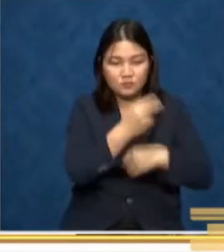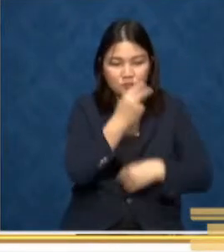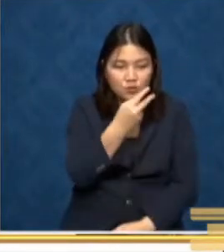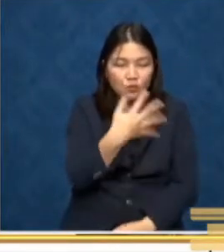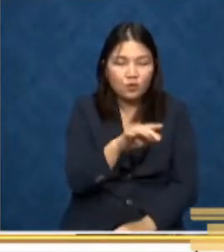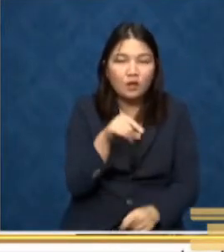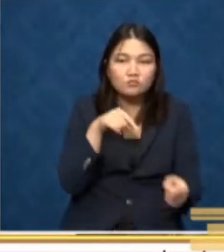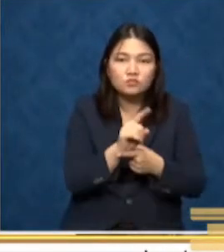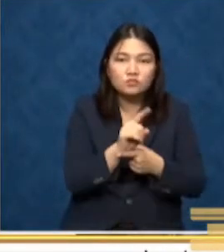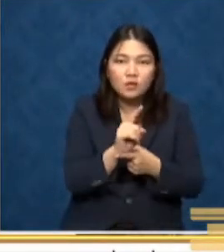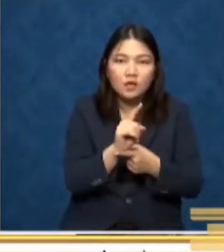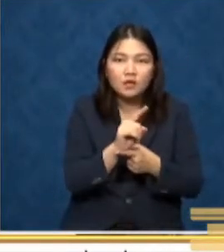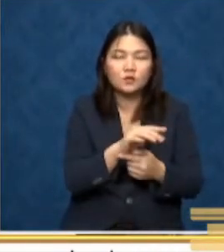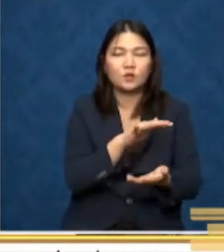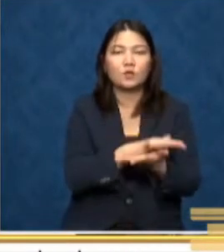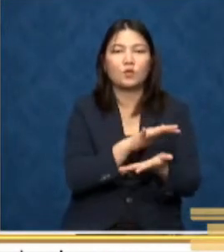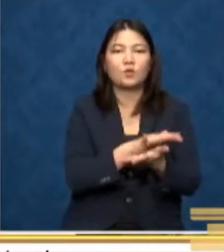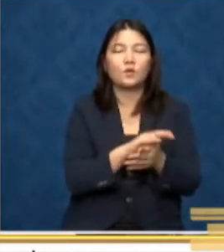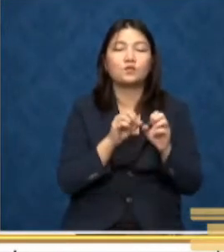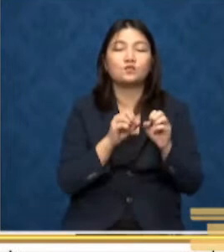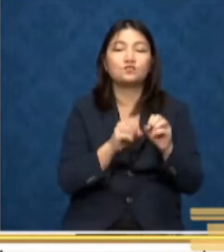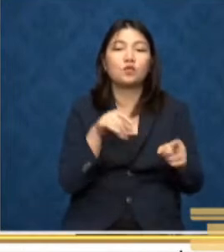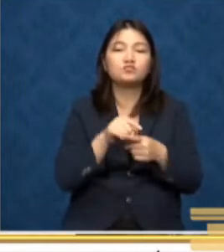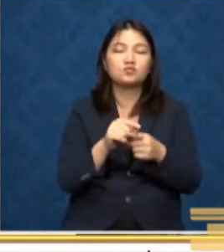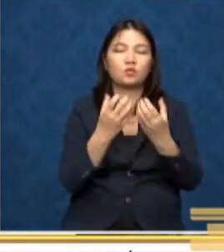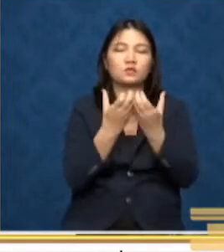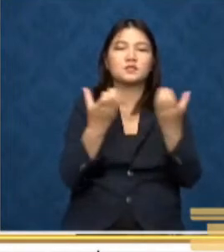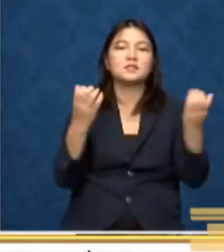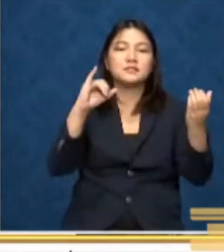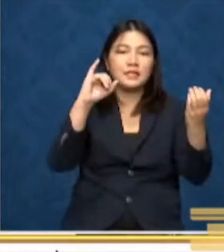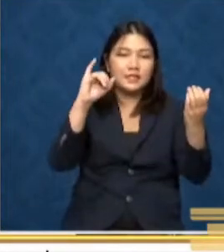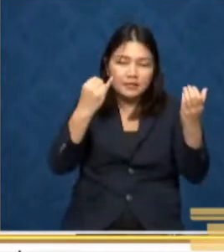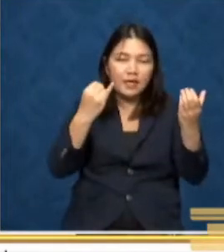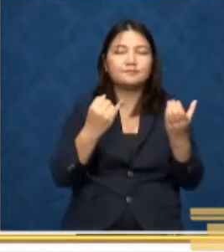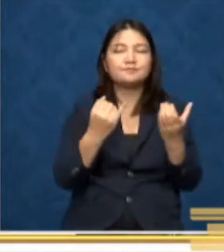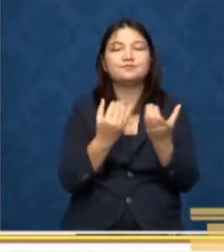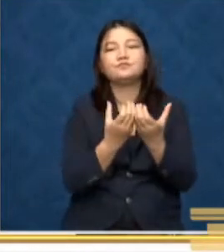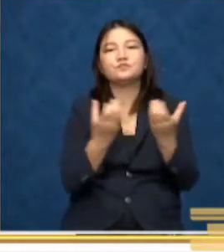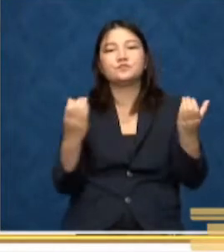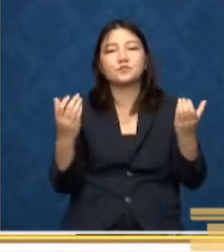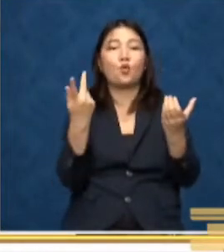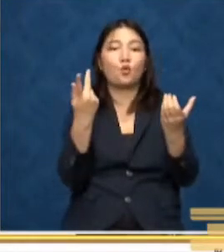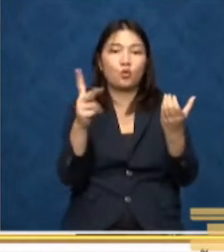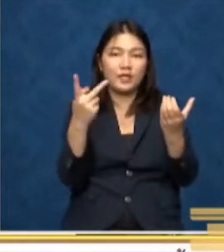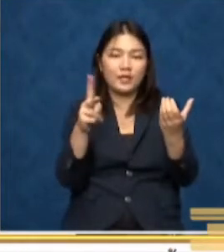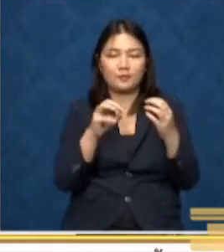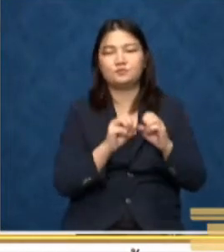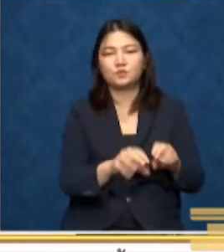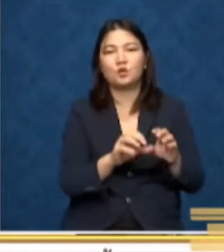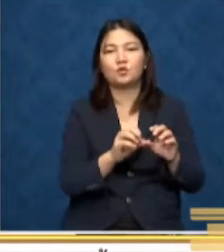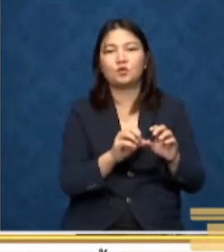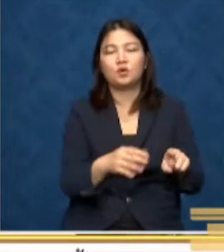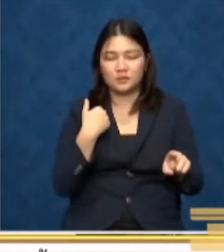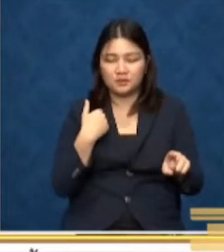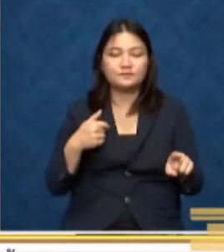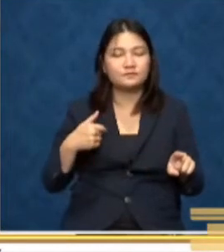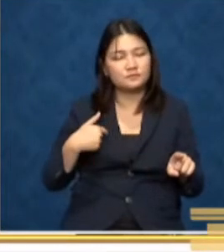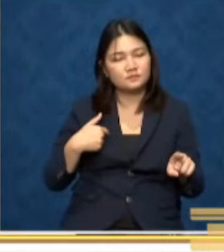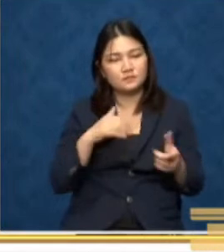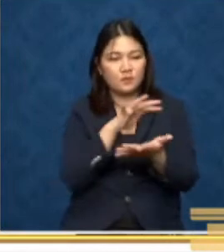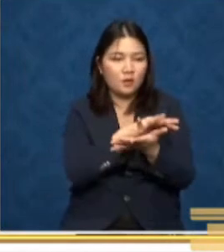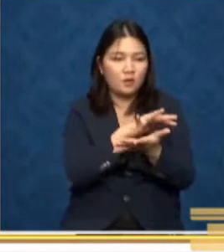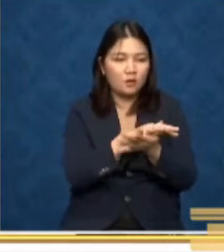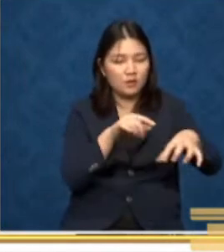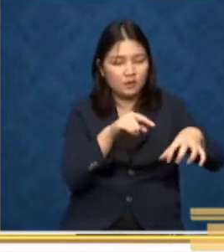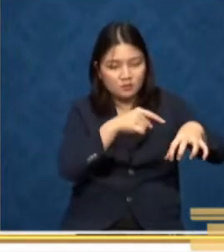บ่มเพาะจริยธรรมคุณธรรมให้กับลูกหลานพี่น้องมุสลิมเราได้ไปช่วยให้สถานศึกษาเหล่านี้เป็น